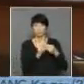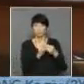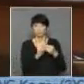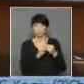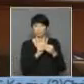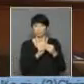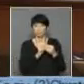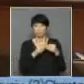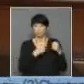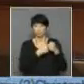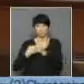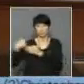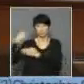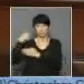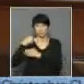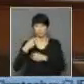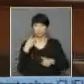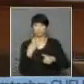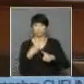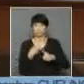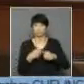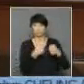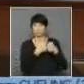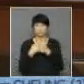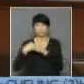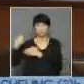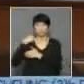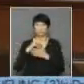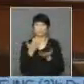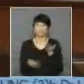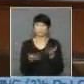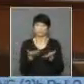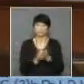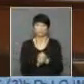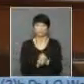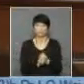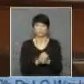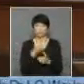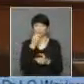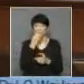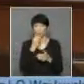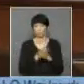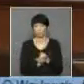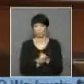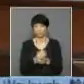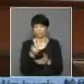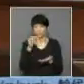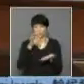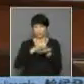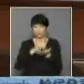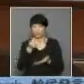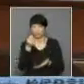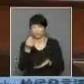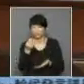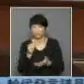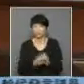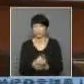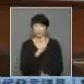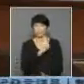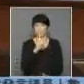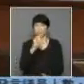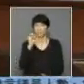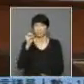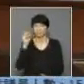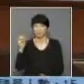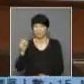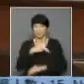實力的比拼和比較。主席，香港雖然是彈丸之地，只有1100平方公里，